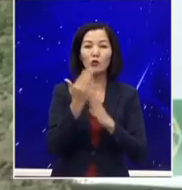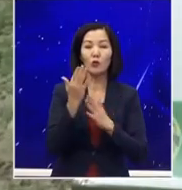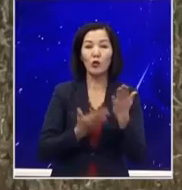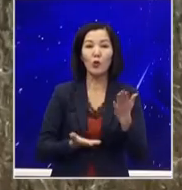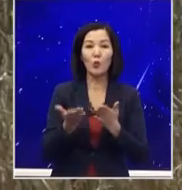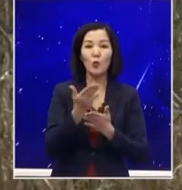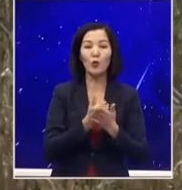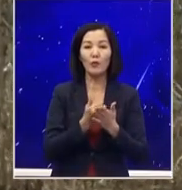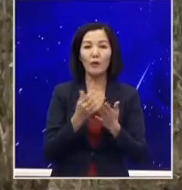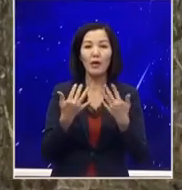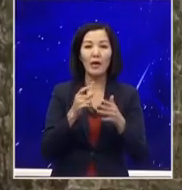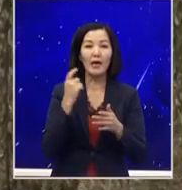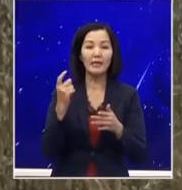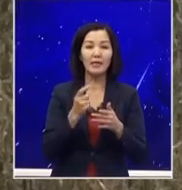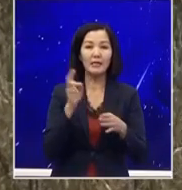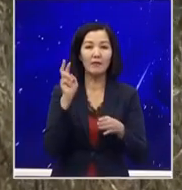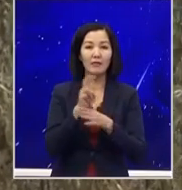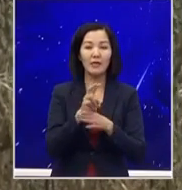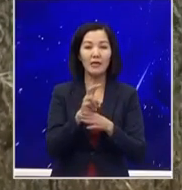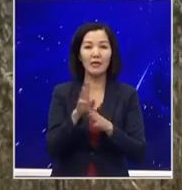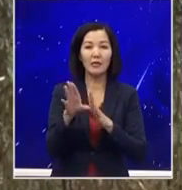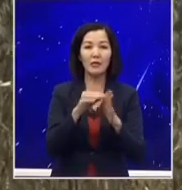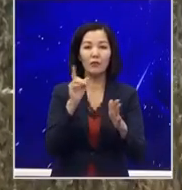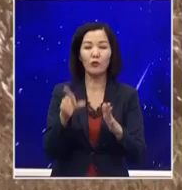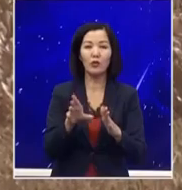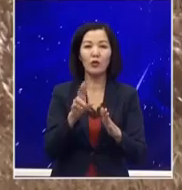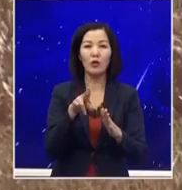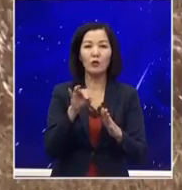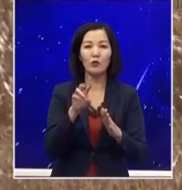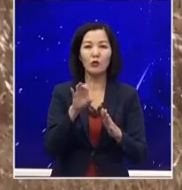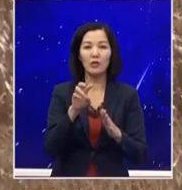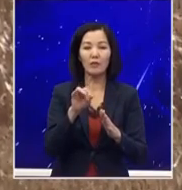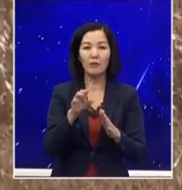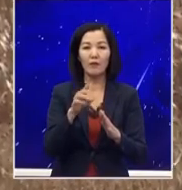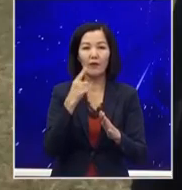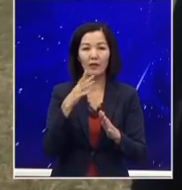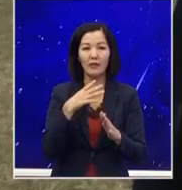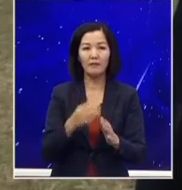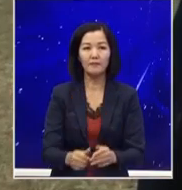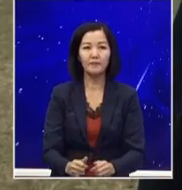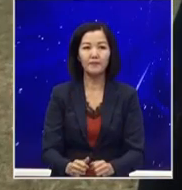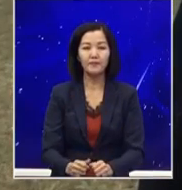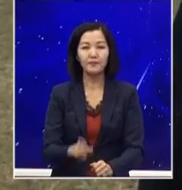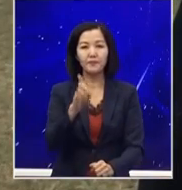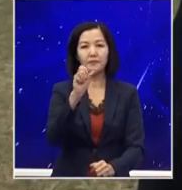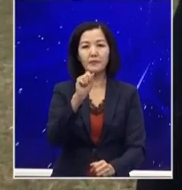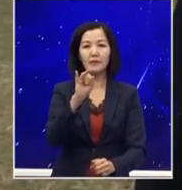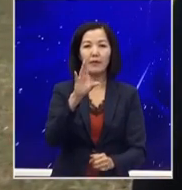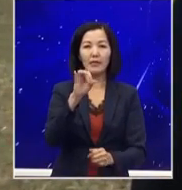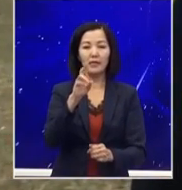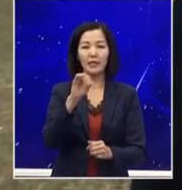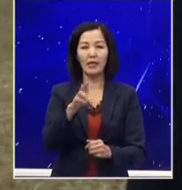шаруалар жұмысын облысқа келген сенат депутаты Султан Дүйсенбінов осылай бағалады. Байсерке аграрын өсіріп